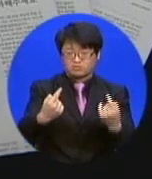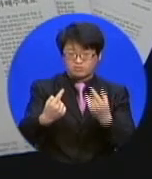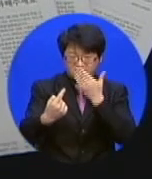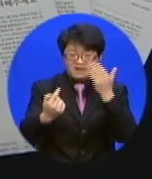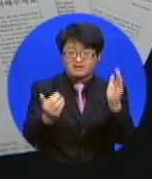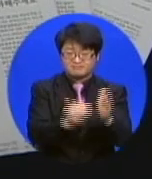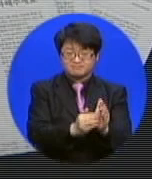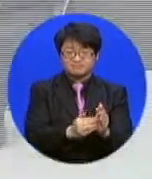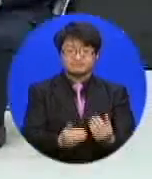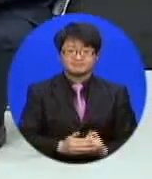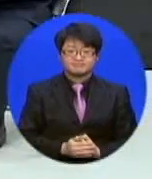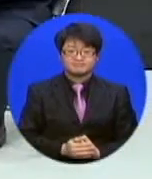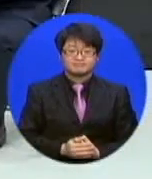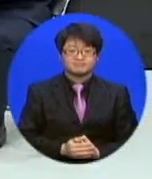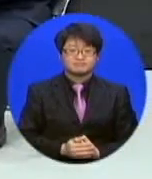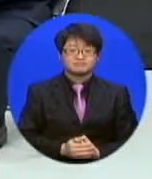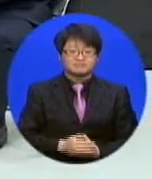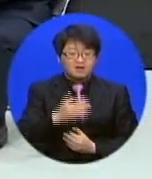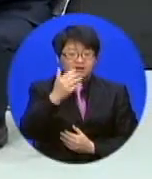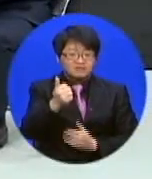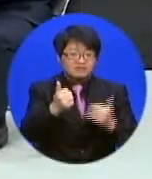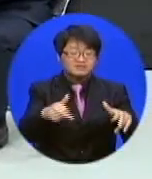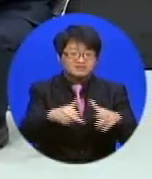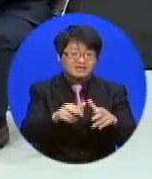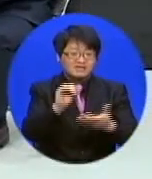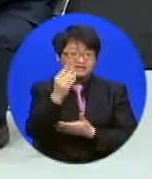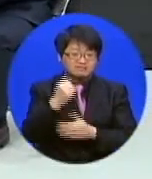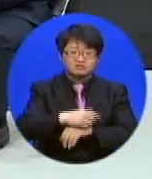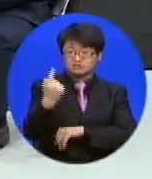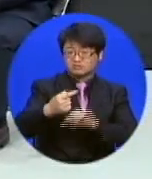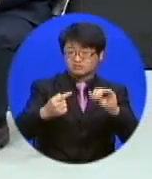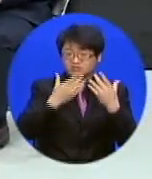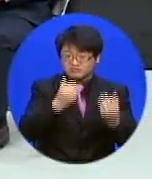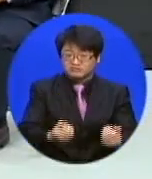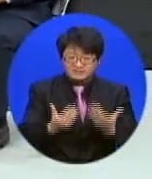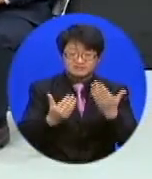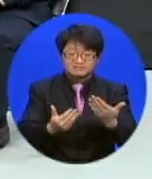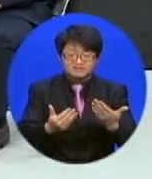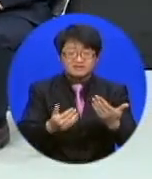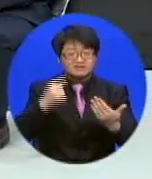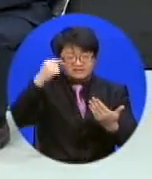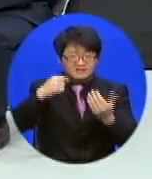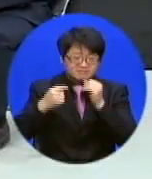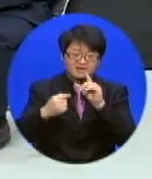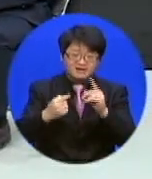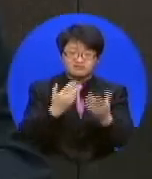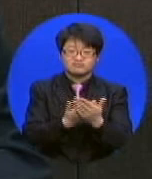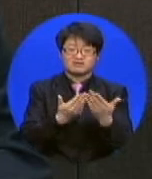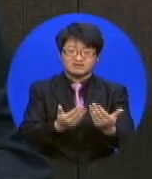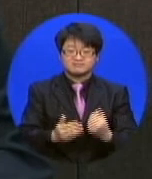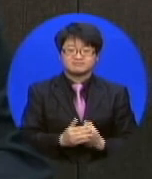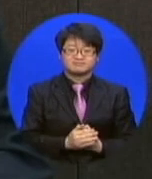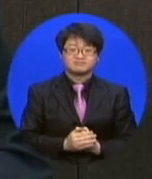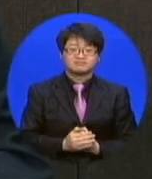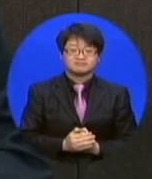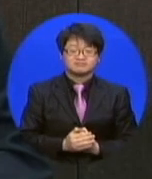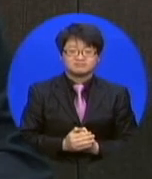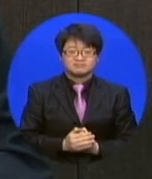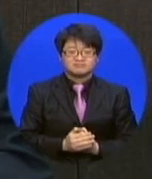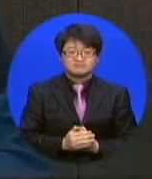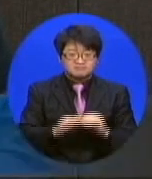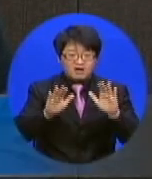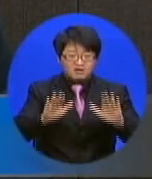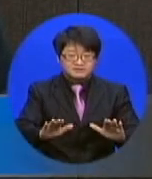됐습니다. 네, 회장님, 장애인 신문 창간 1000호를 축하드립니다. 소감 말씀 부탁드립니다. 참